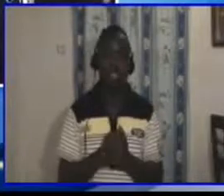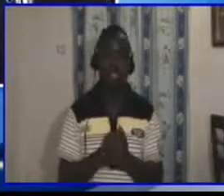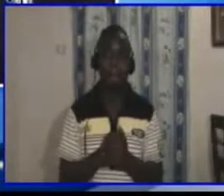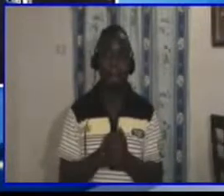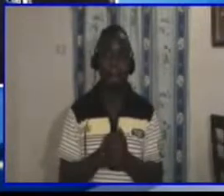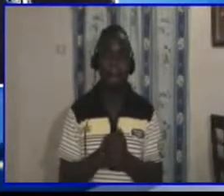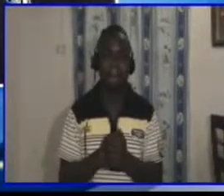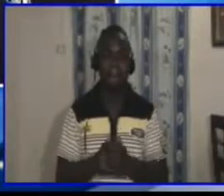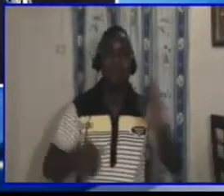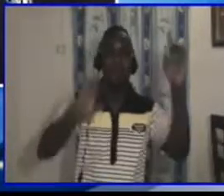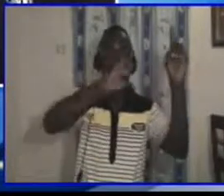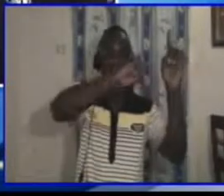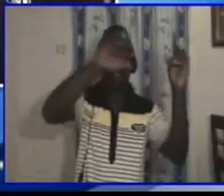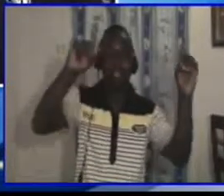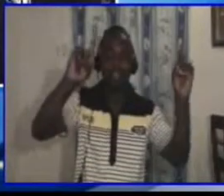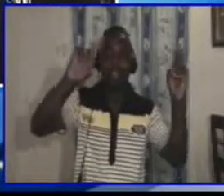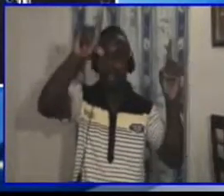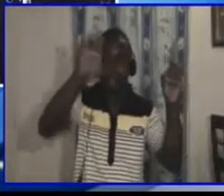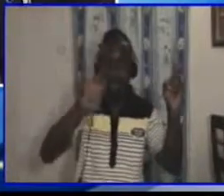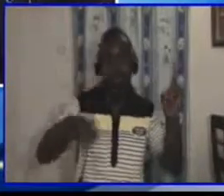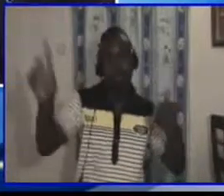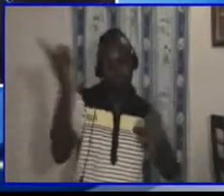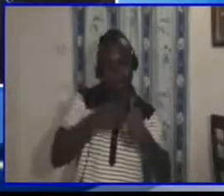e gli l'avvocato